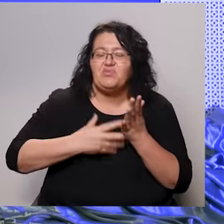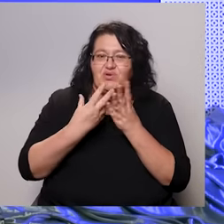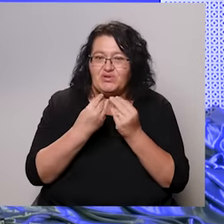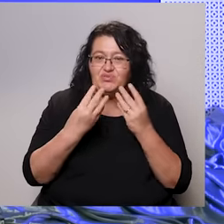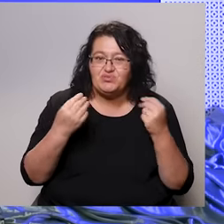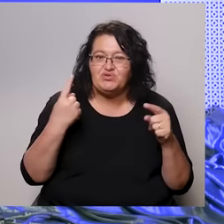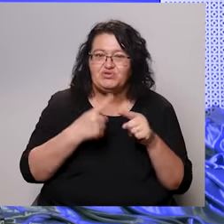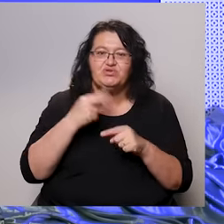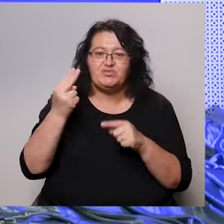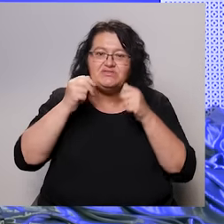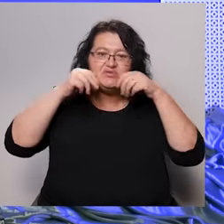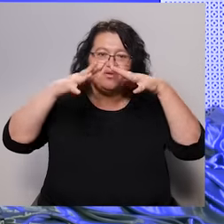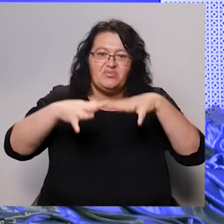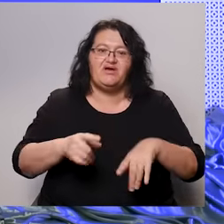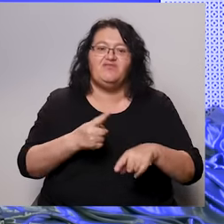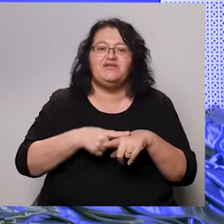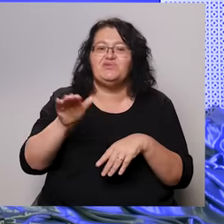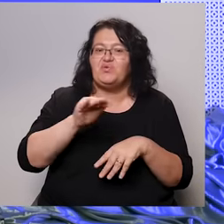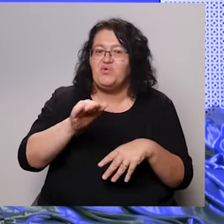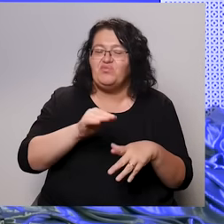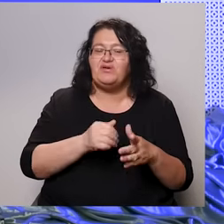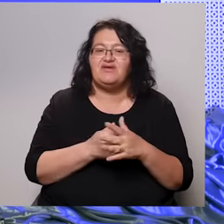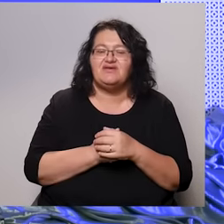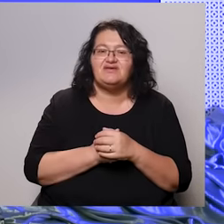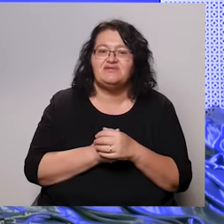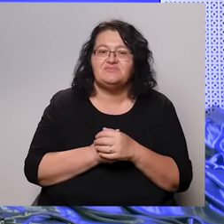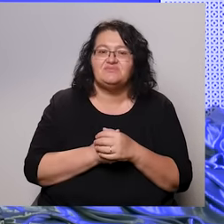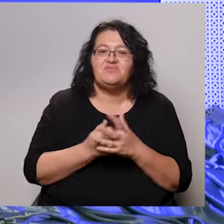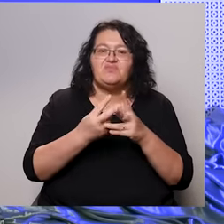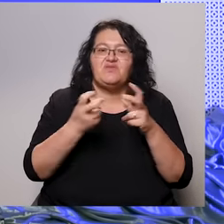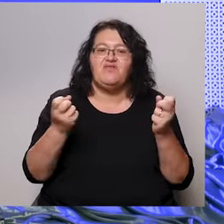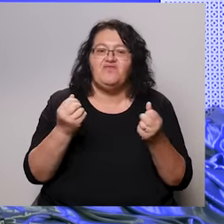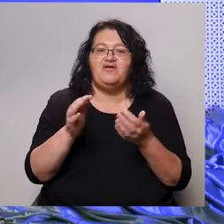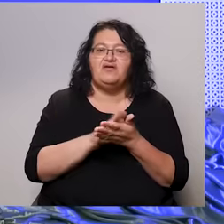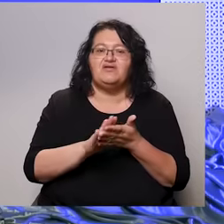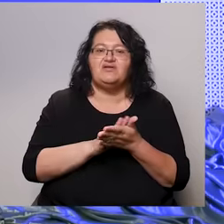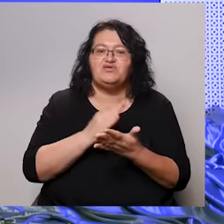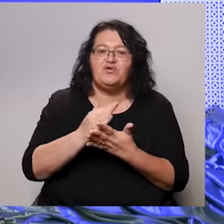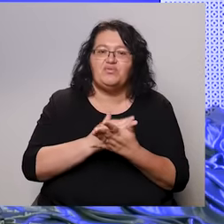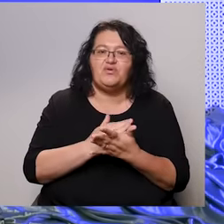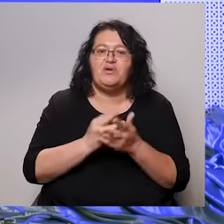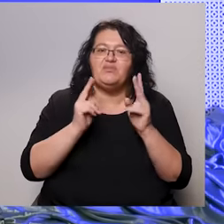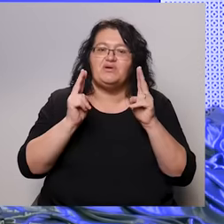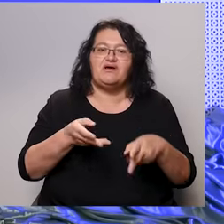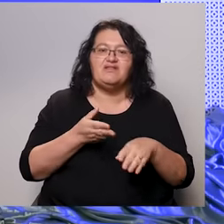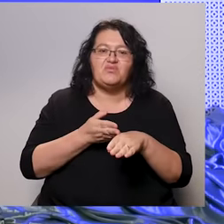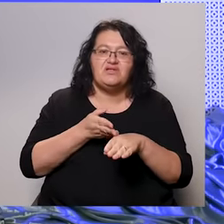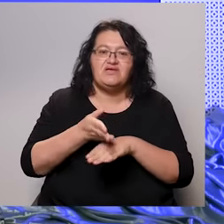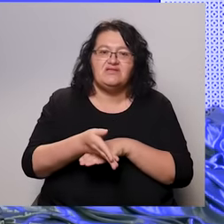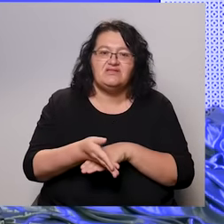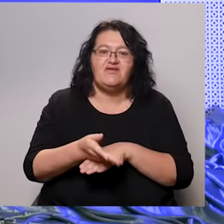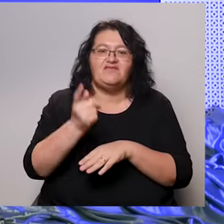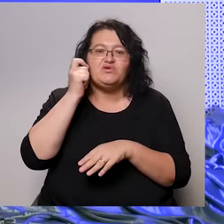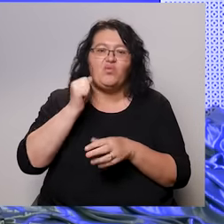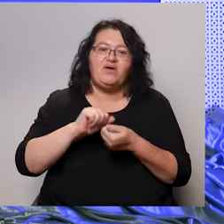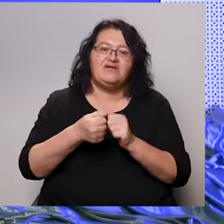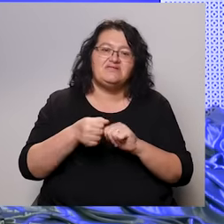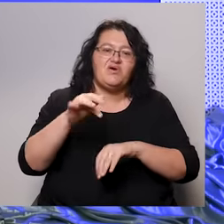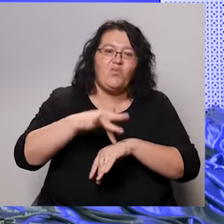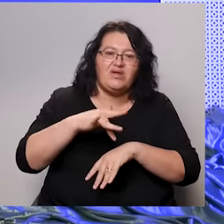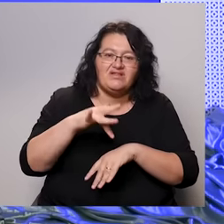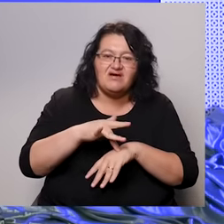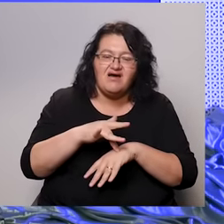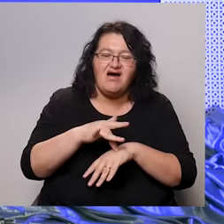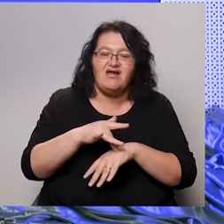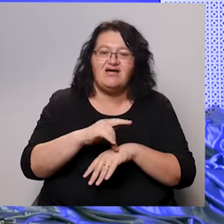dorit foarte mult și Dumnezeu ne-a binecuvântat cu ei fără niciun fel de problemă, nu a trebuit intervenții omenești sau medicale